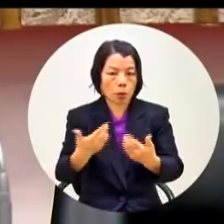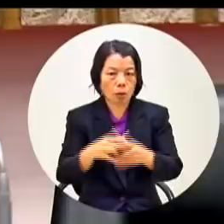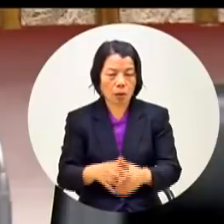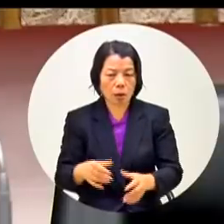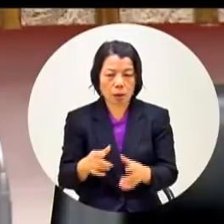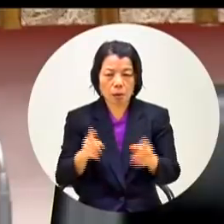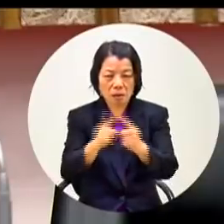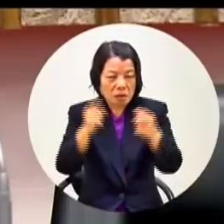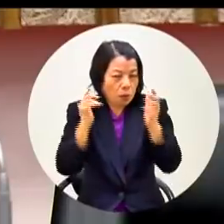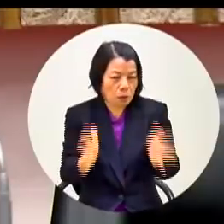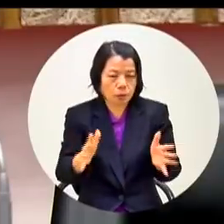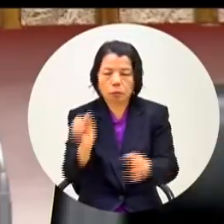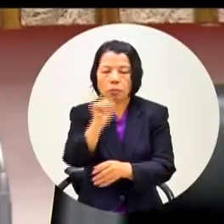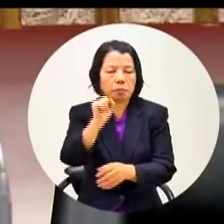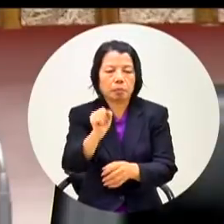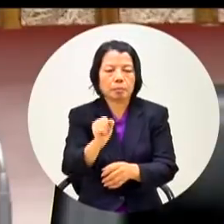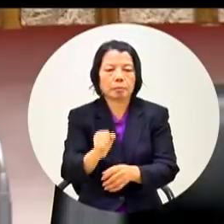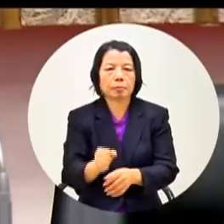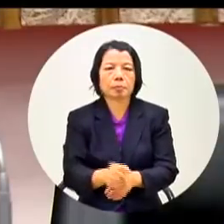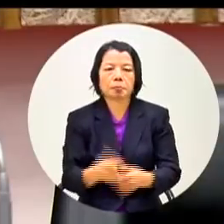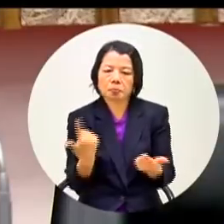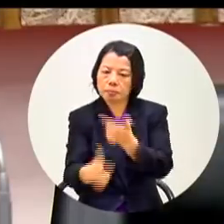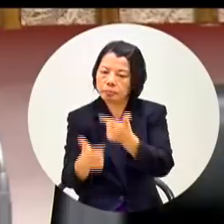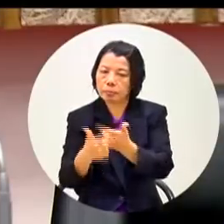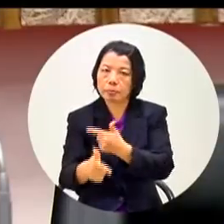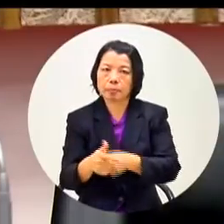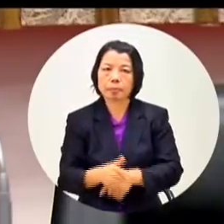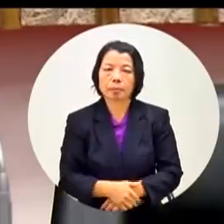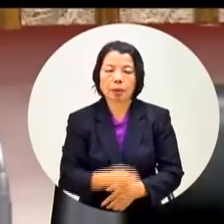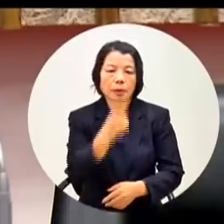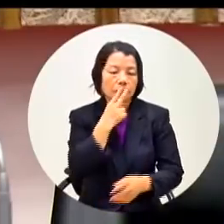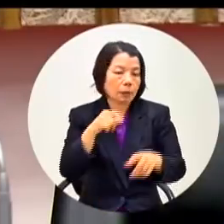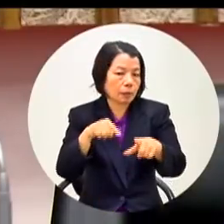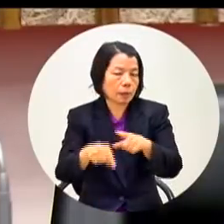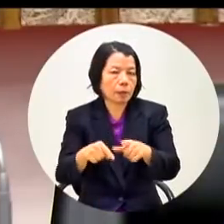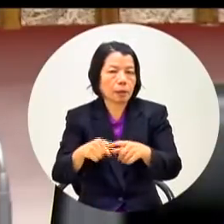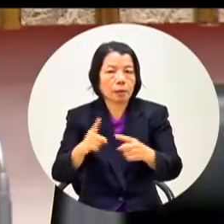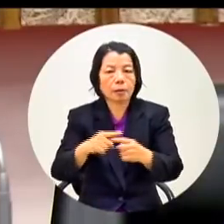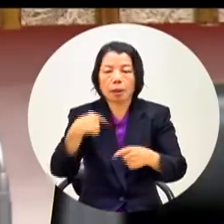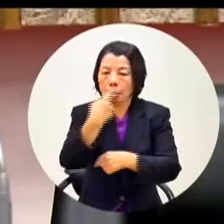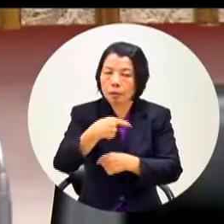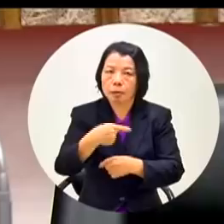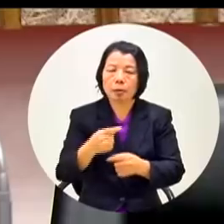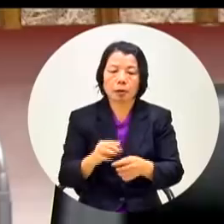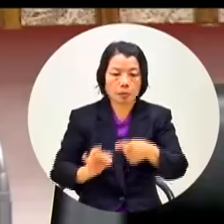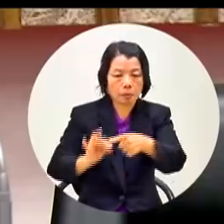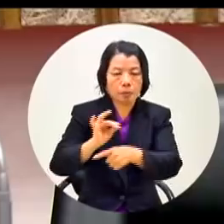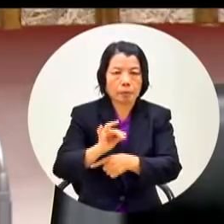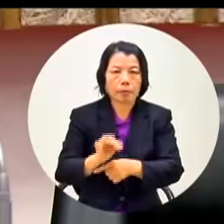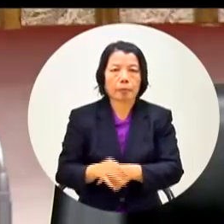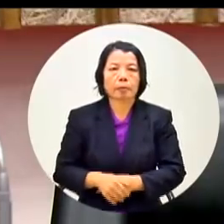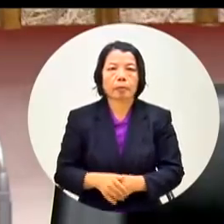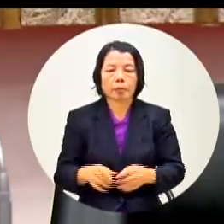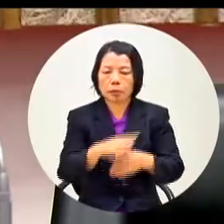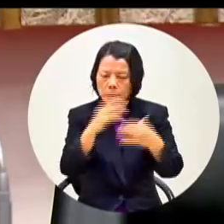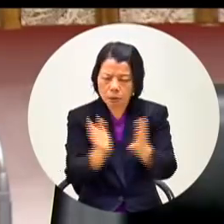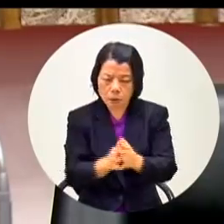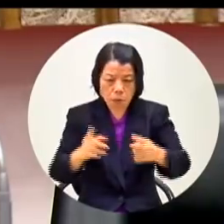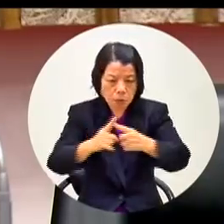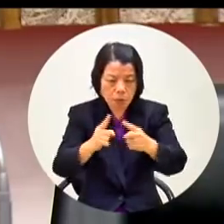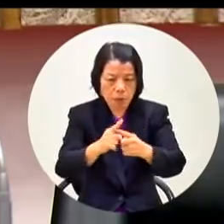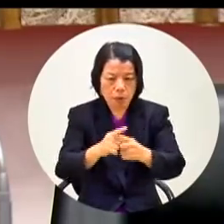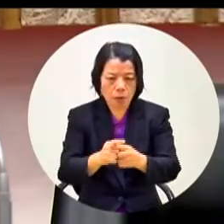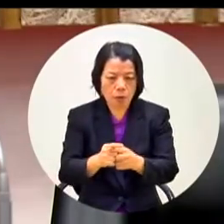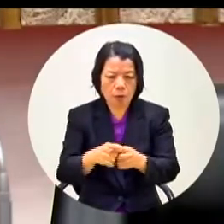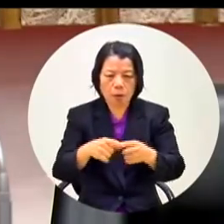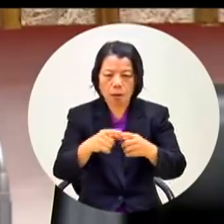大家知道吗？我们亚太人口都是比较人口比较稠密密集的一个市区哈。那我们在讨论未来是地下化